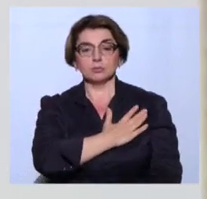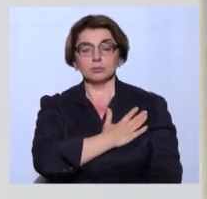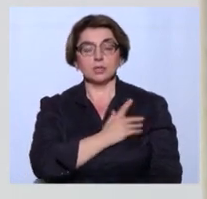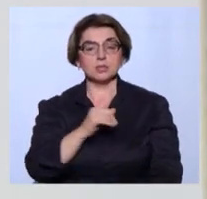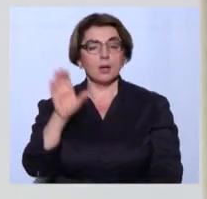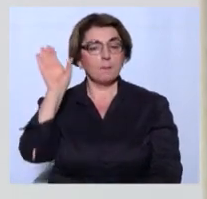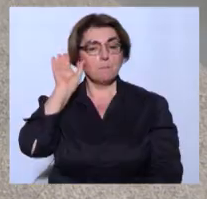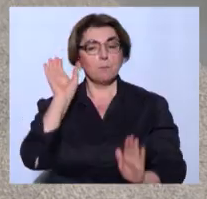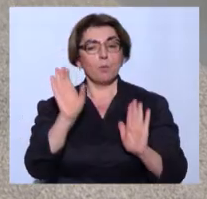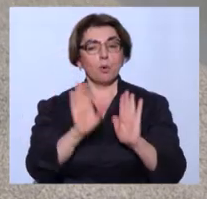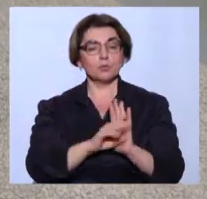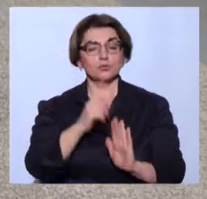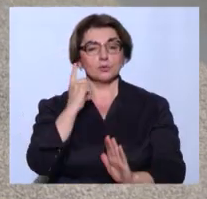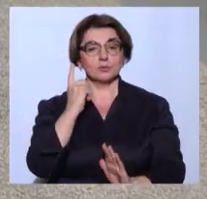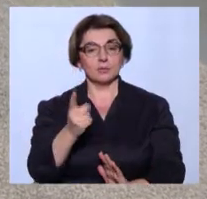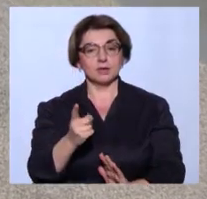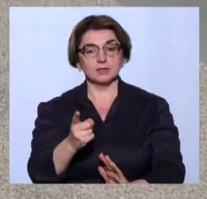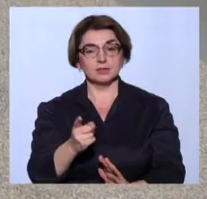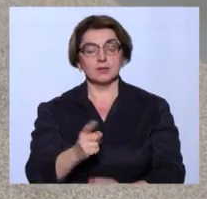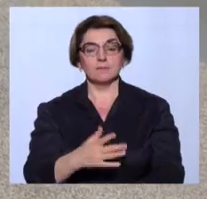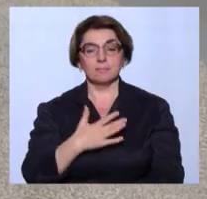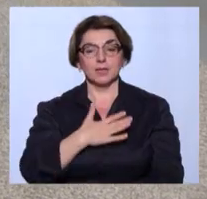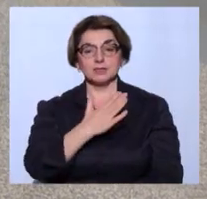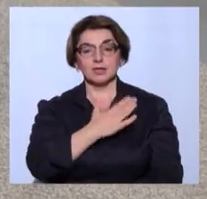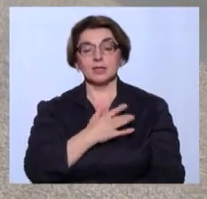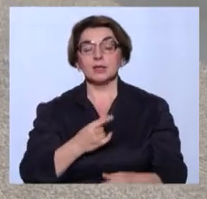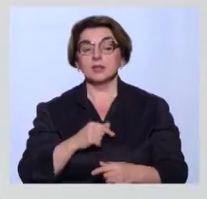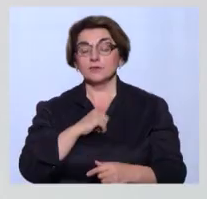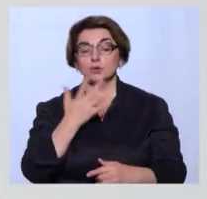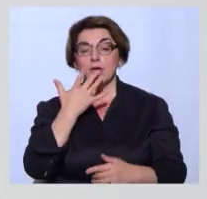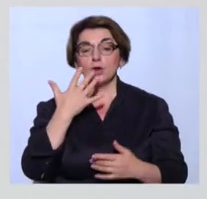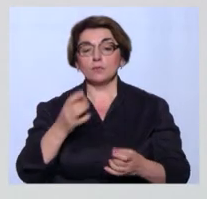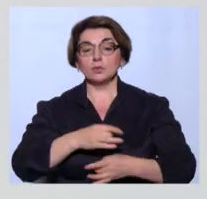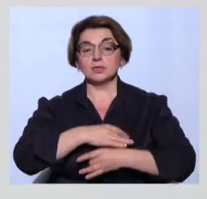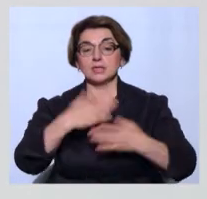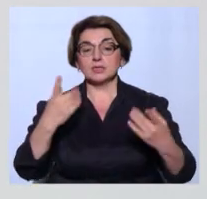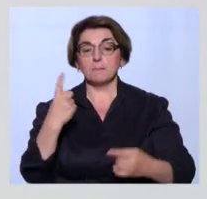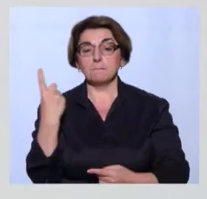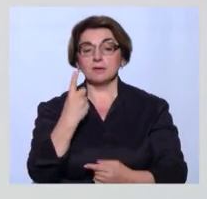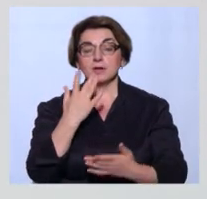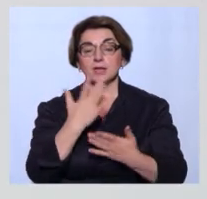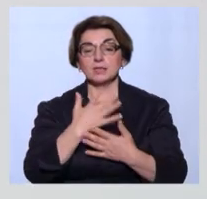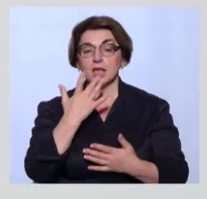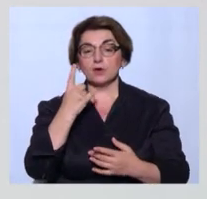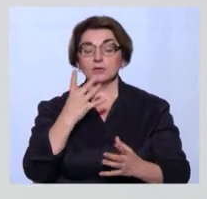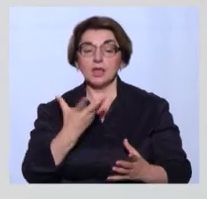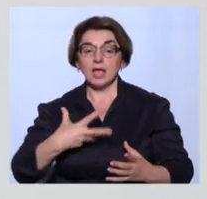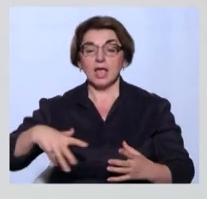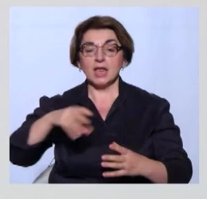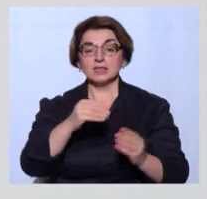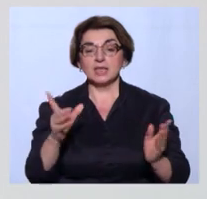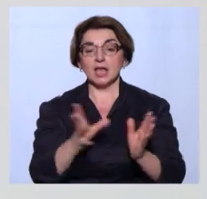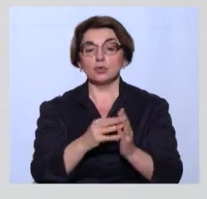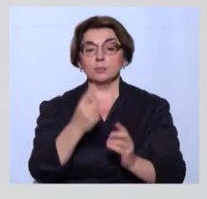ასე მოუსმინოთ მას. ახლა კი მიმოვიხილოთ ეროვნული დღესასწაულები. პირველი ასეთი დღესასწაული არის ეროვნული ერთიანობის